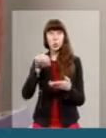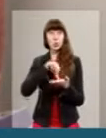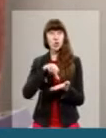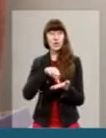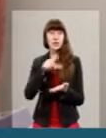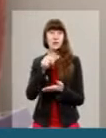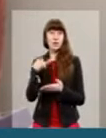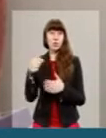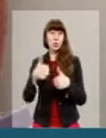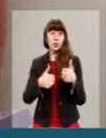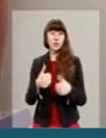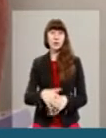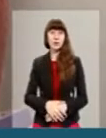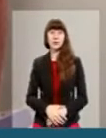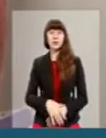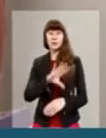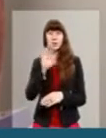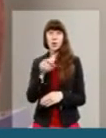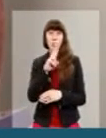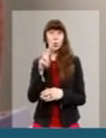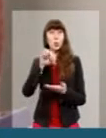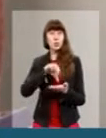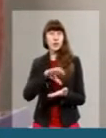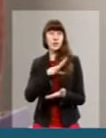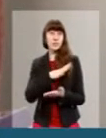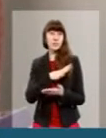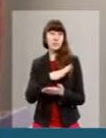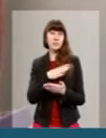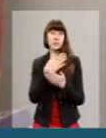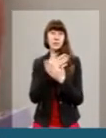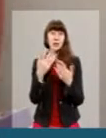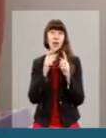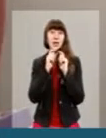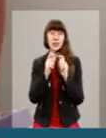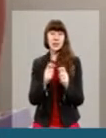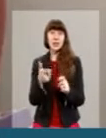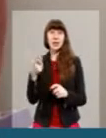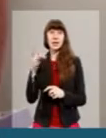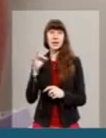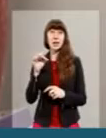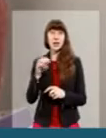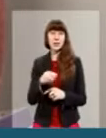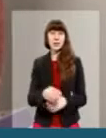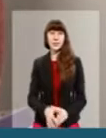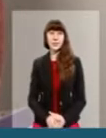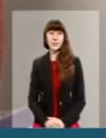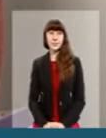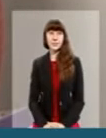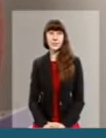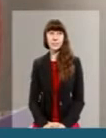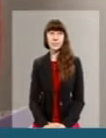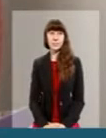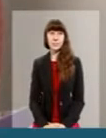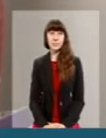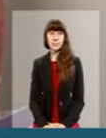рухани жаңғыру аясында олардың рухани құндылықтарымызды дәріптеу. Яғни көздеген осы мақсаттарды жету үшін біз кезең-кезең қылып осы